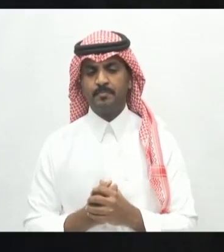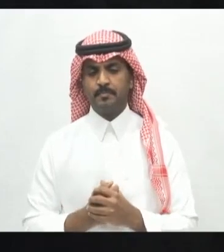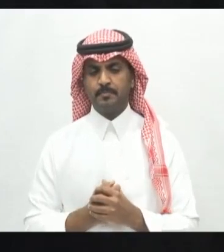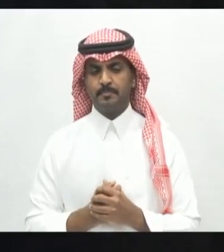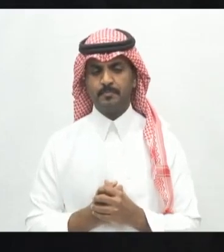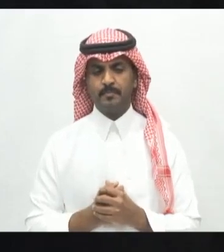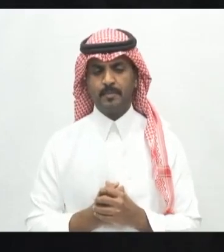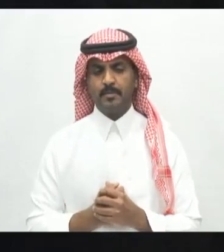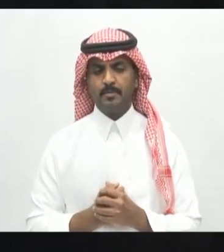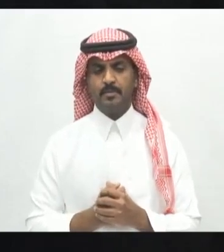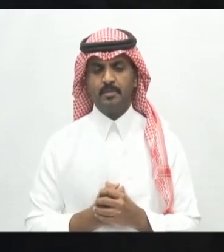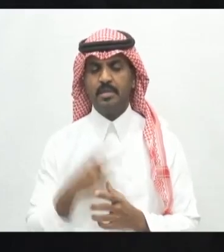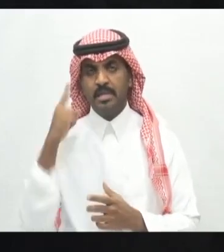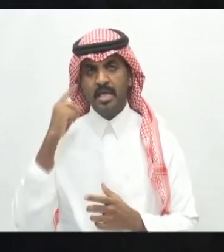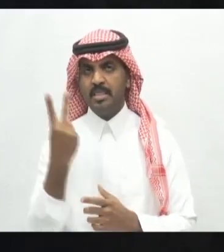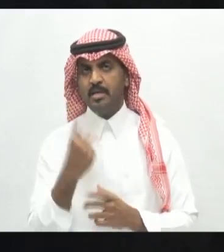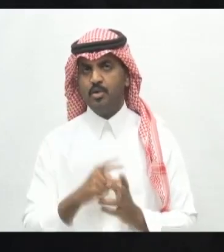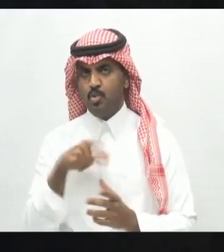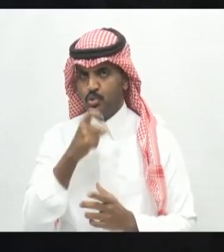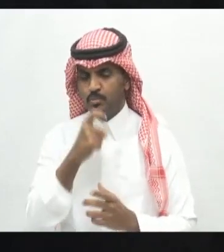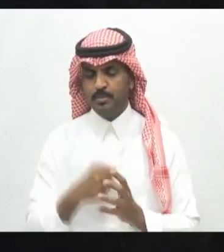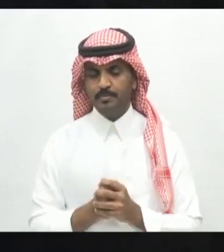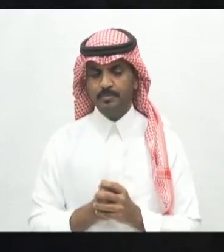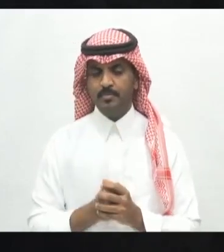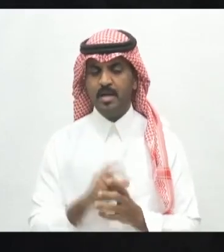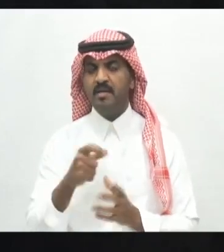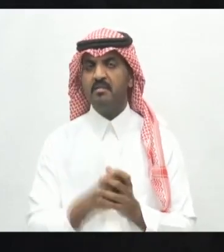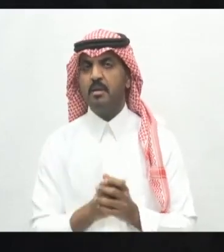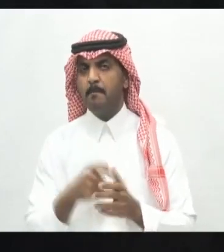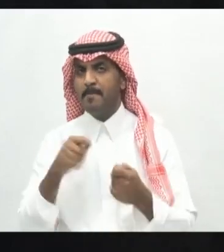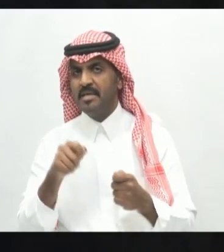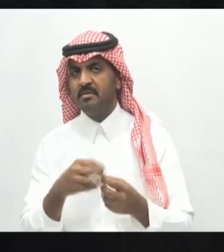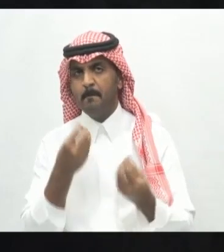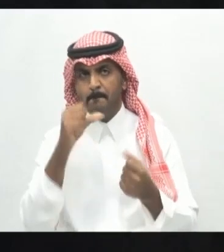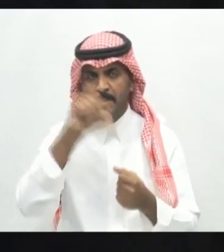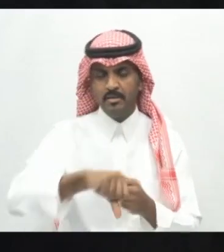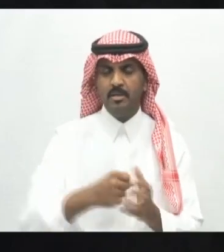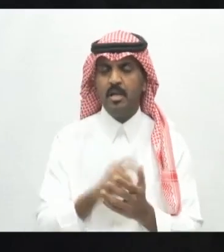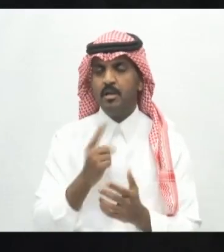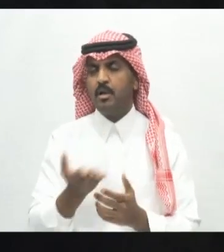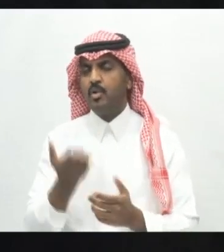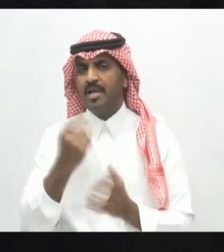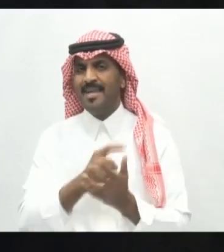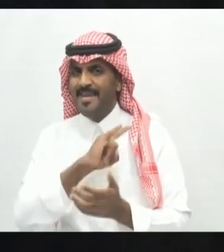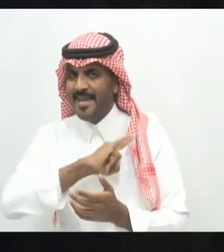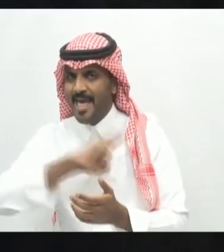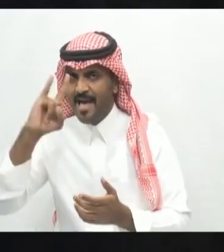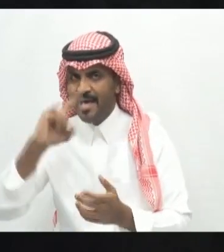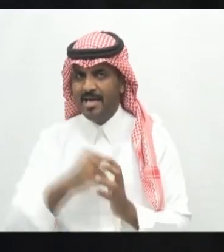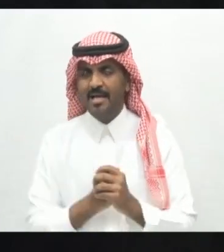المؤذن لنداء الثاني يوم الجمعه فهذا البيع باطل لماذا لان الله تعالى نهى عن